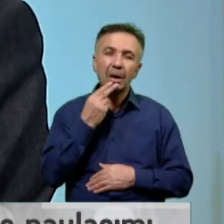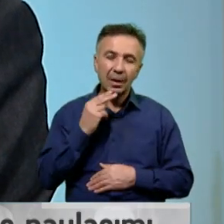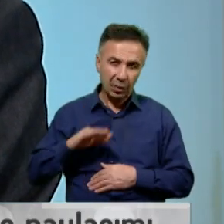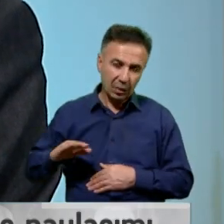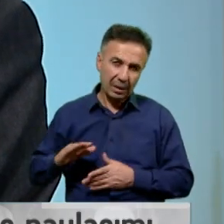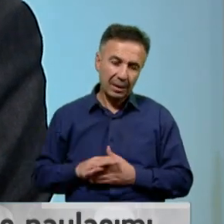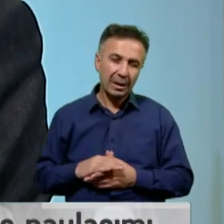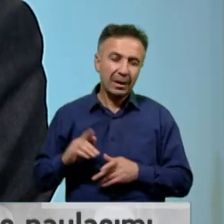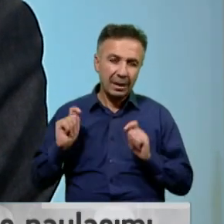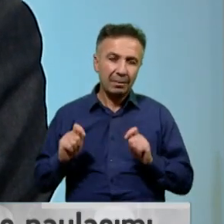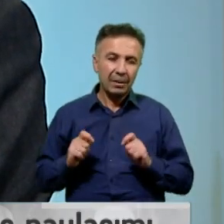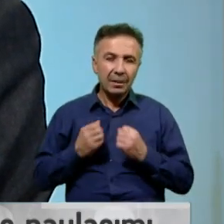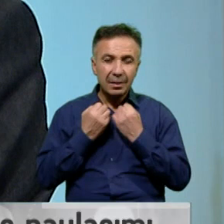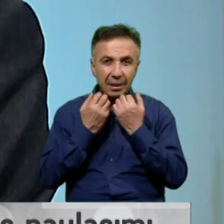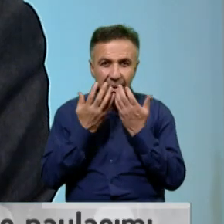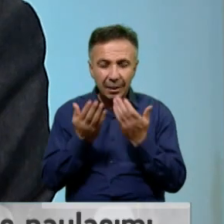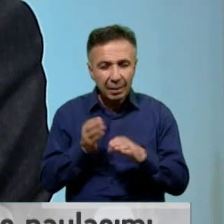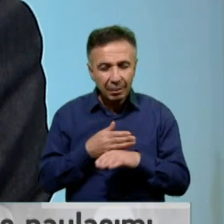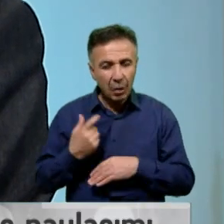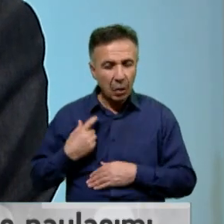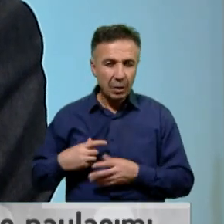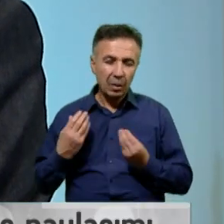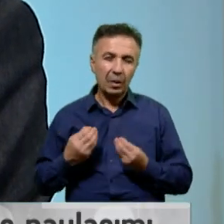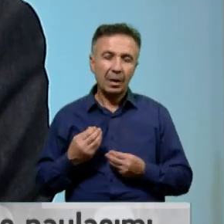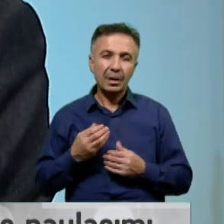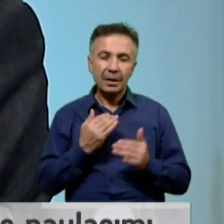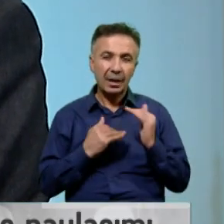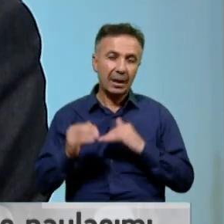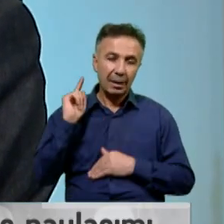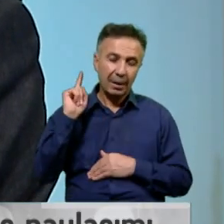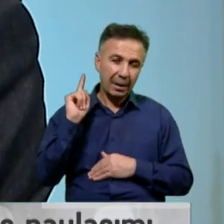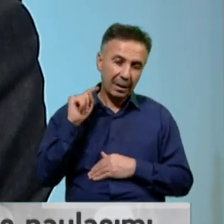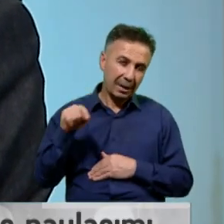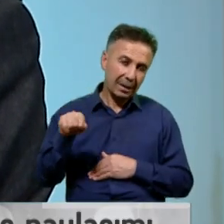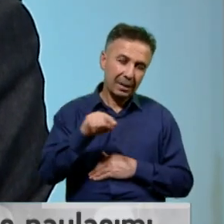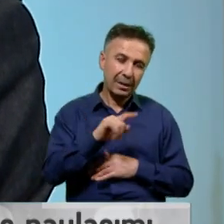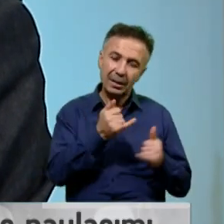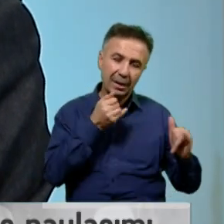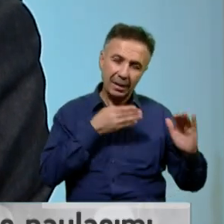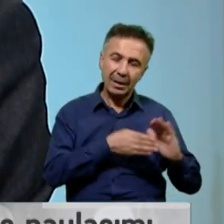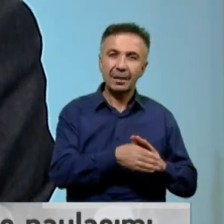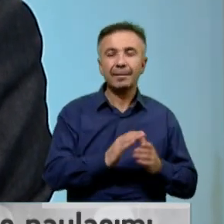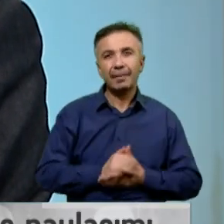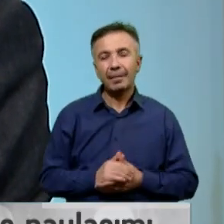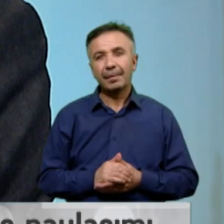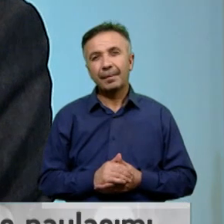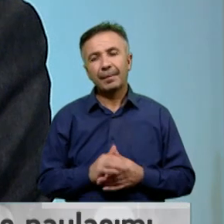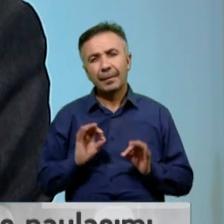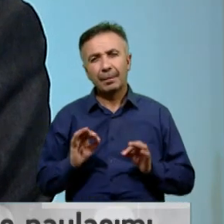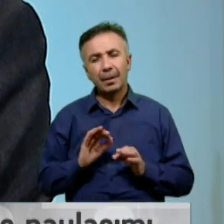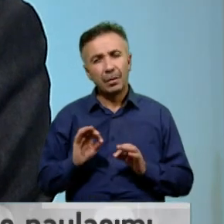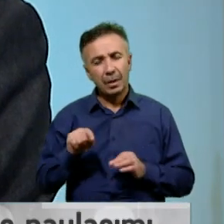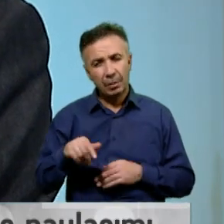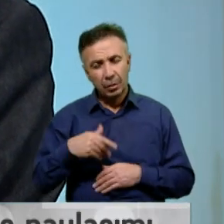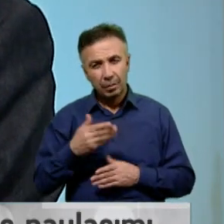çocuklarına yaptığınız ikramdan dolayı özel olarak Cenab-ı Hak sizi inşallah cennetine i̇nşallah, koyacak. İnşallah. Şimdi şöyle bir